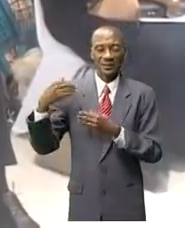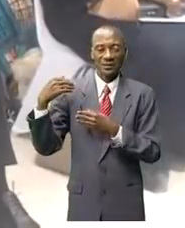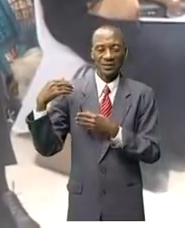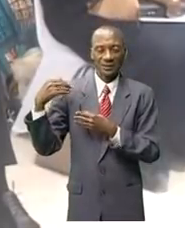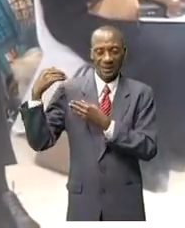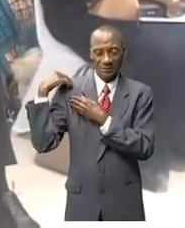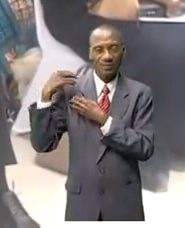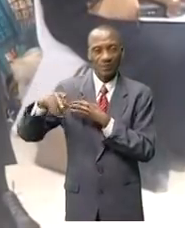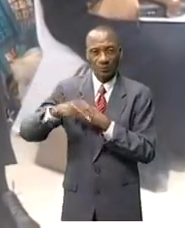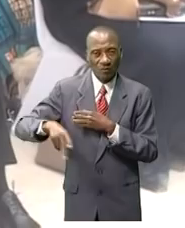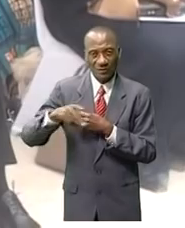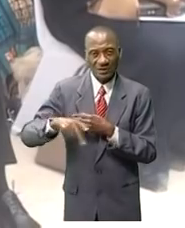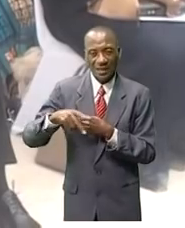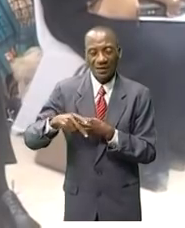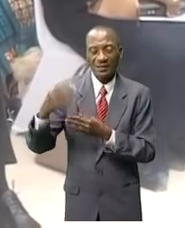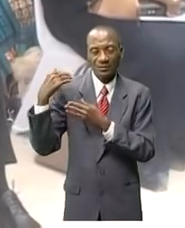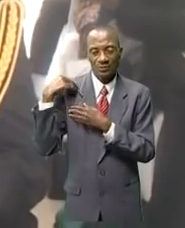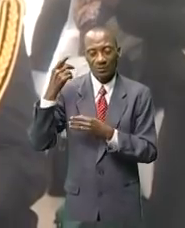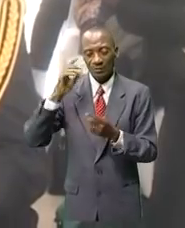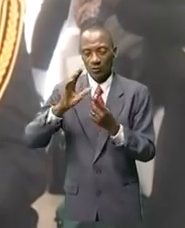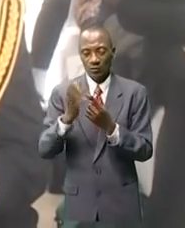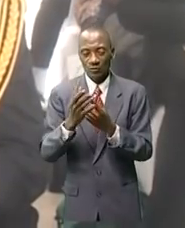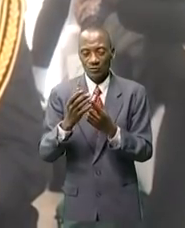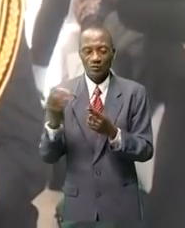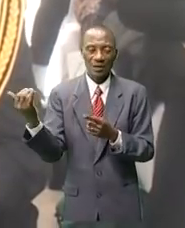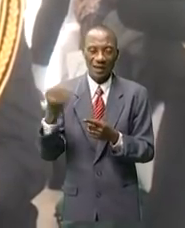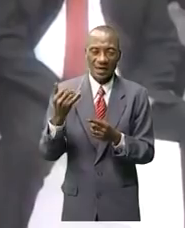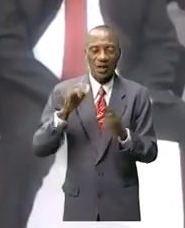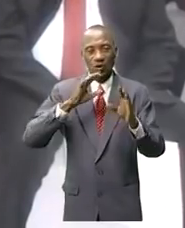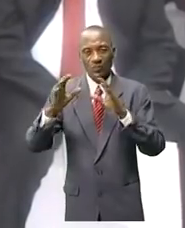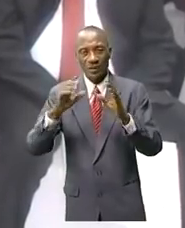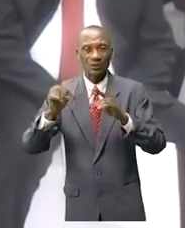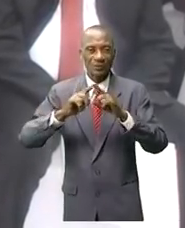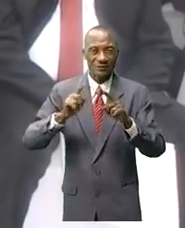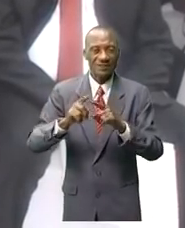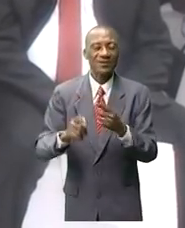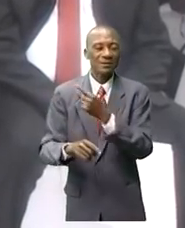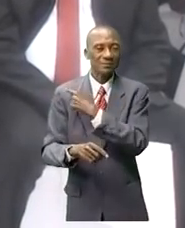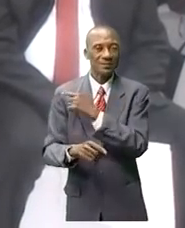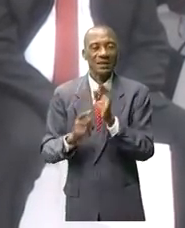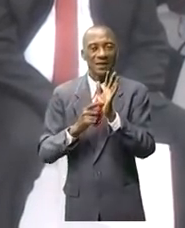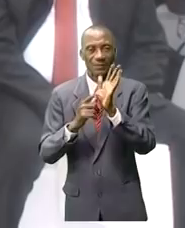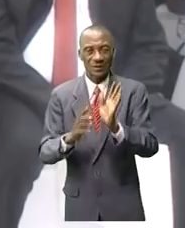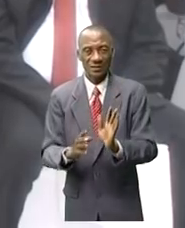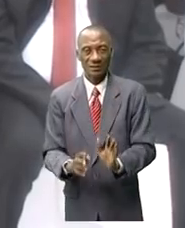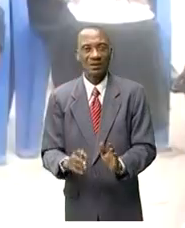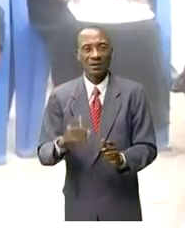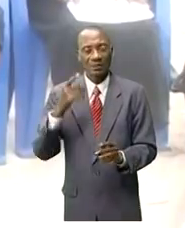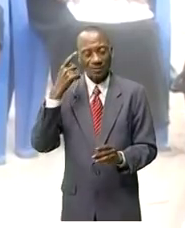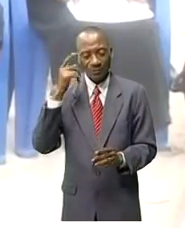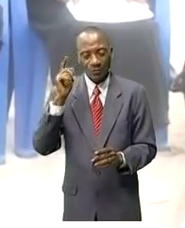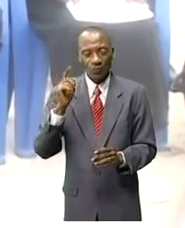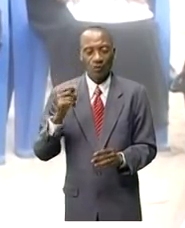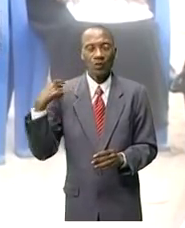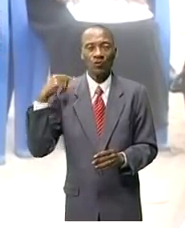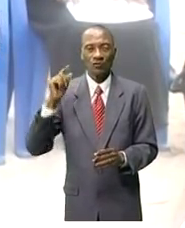la culture, arts, médias, communication et éthique, Yvette Tabou, représentante de l'autorité provinciale de